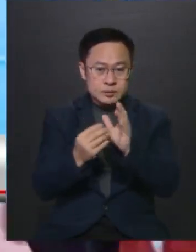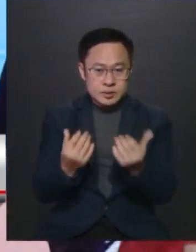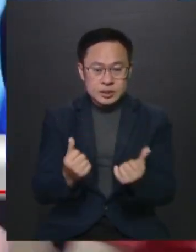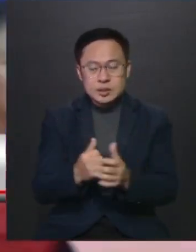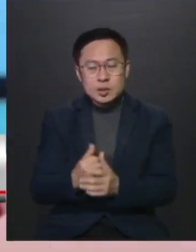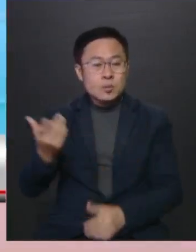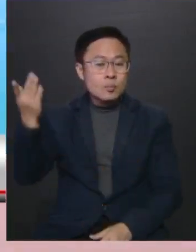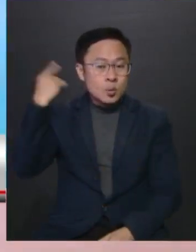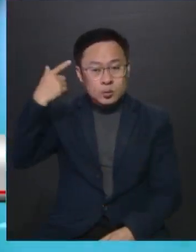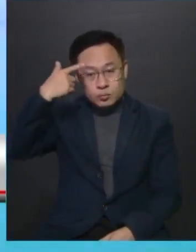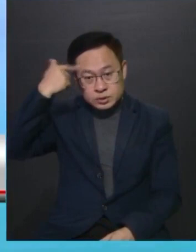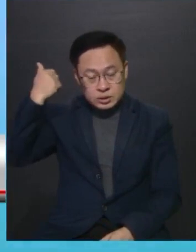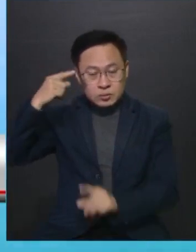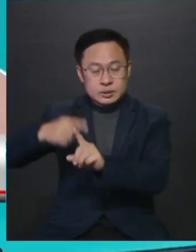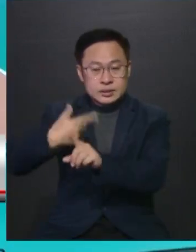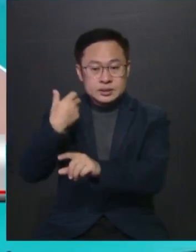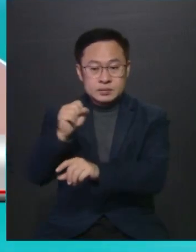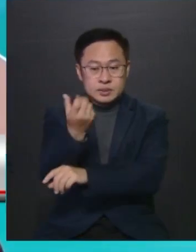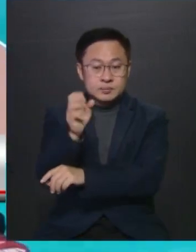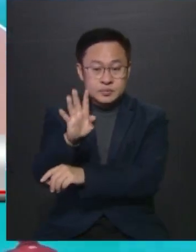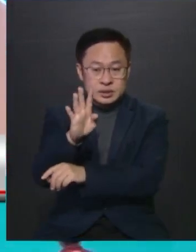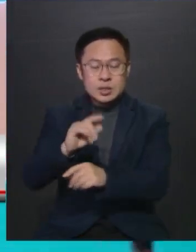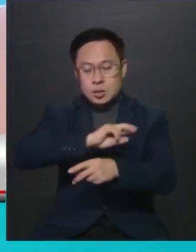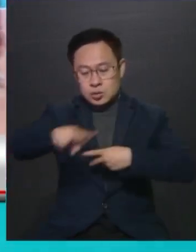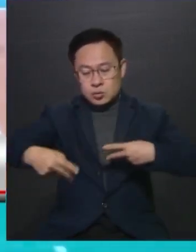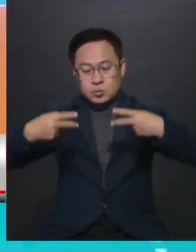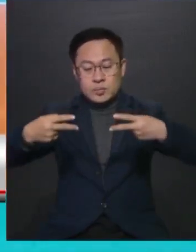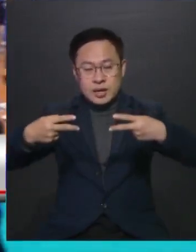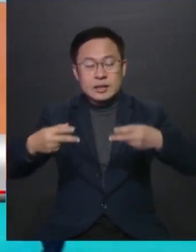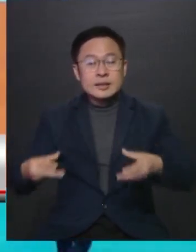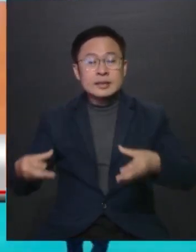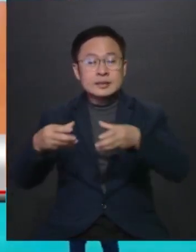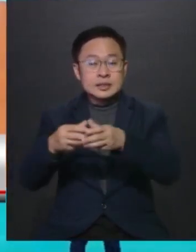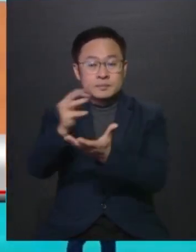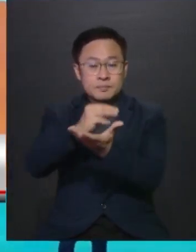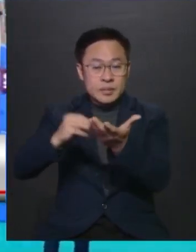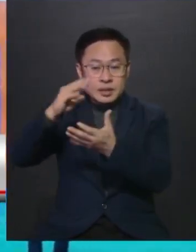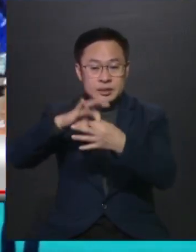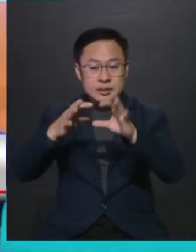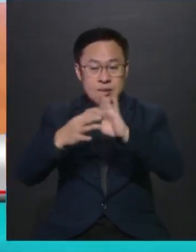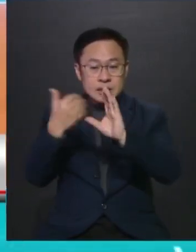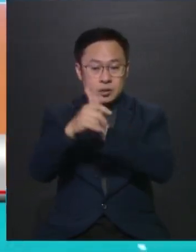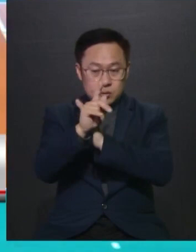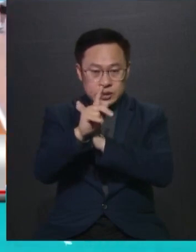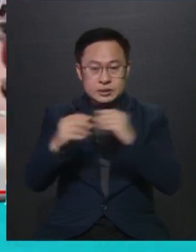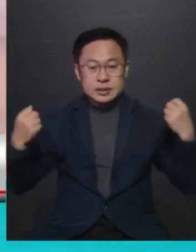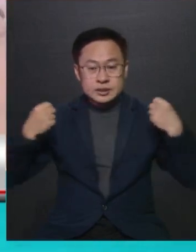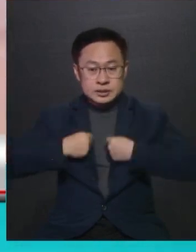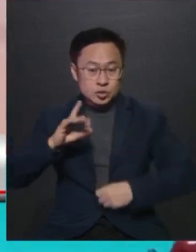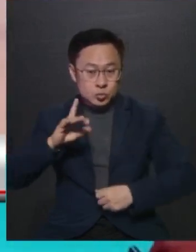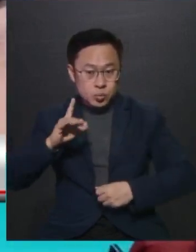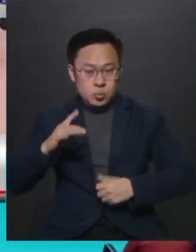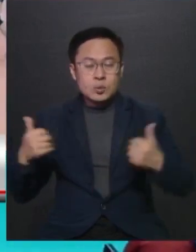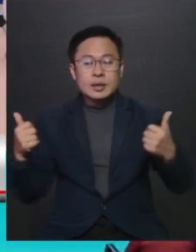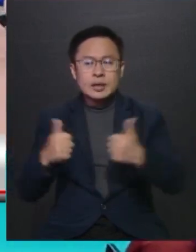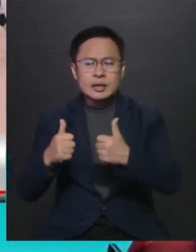14ตุลาคมที่ผ่านมาครับประเภททีมหญิงครับรอบรองชนะเลิศครับสโมสรแก่นนครมหาวิทยาลัยการกีฬาแห่งชาติชุดสีชมพูครับเจอกับสโม